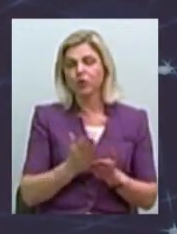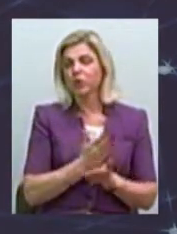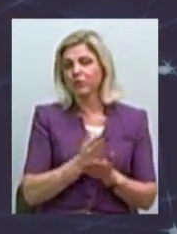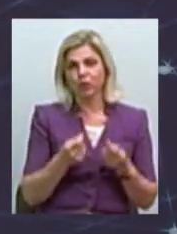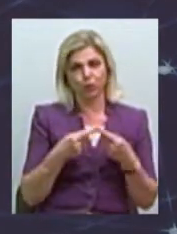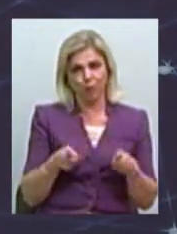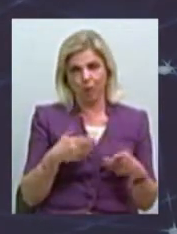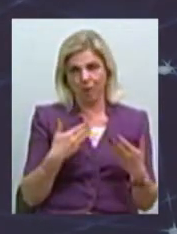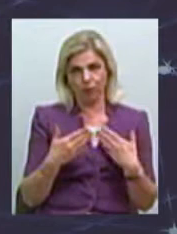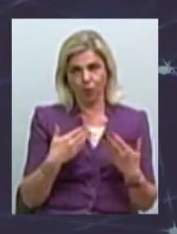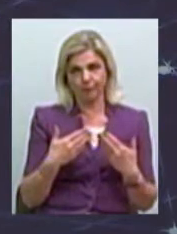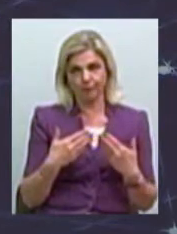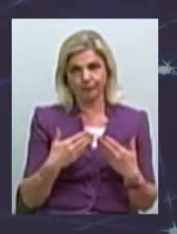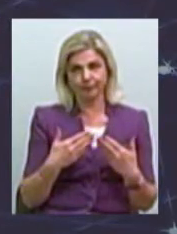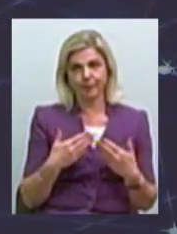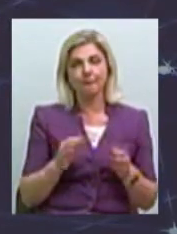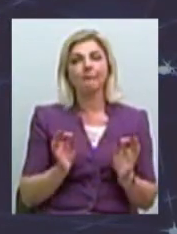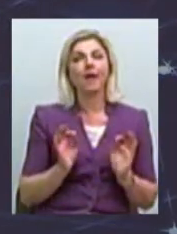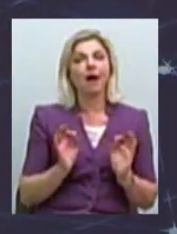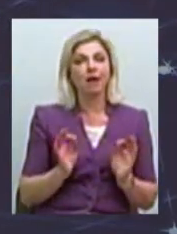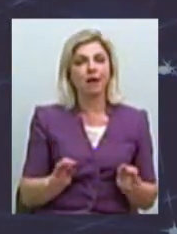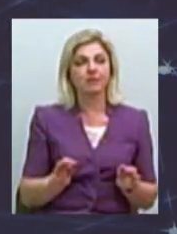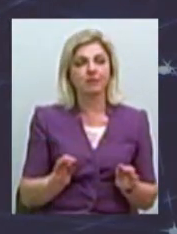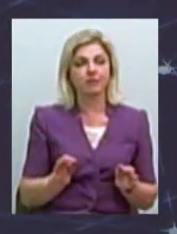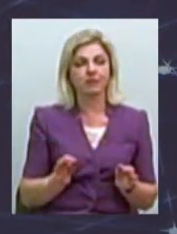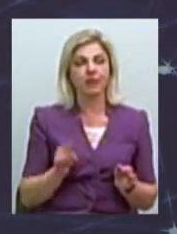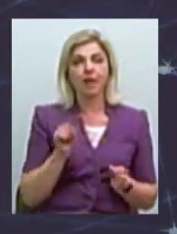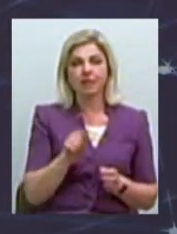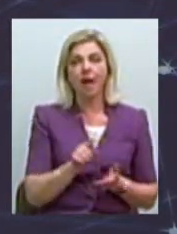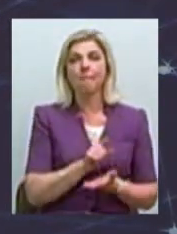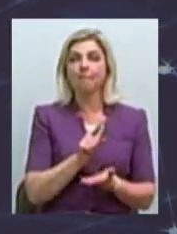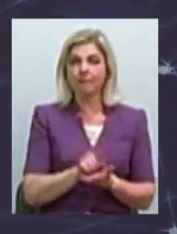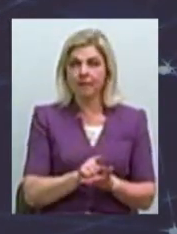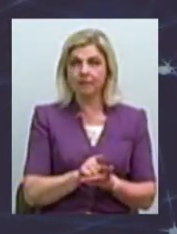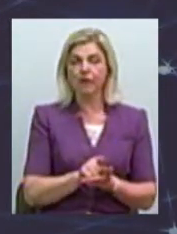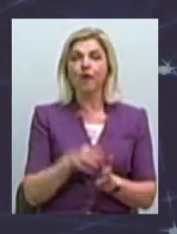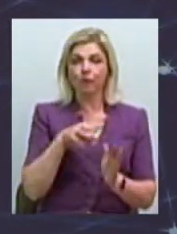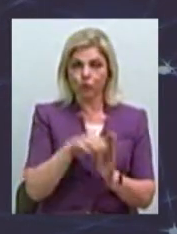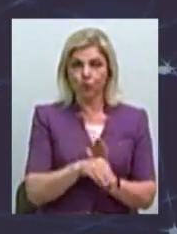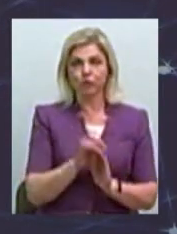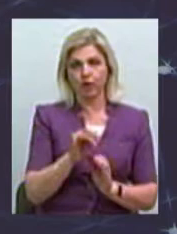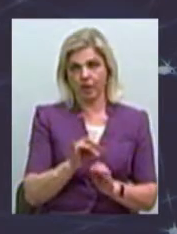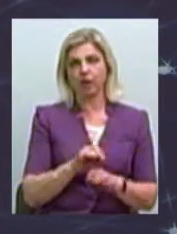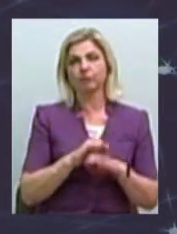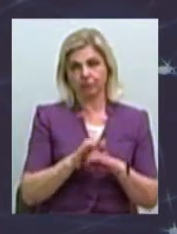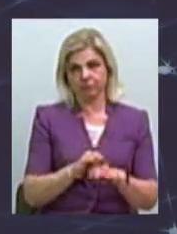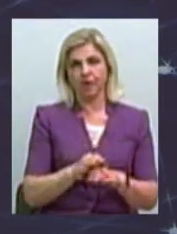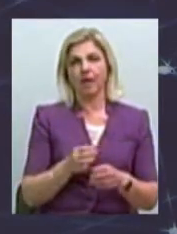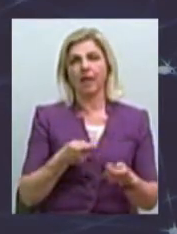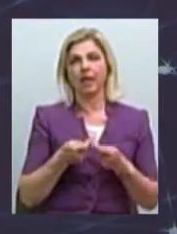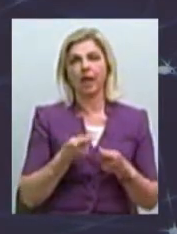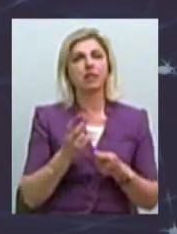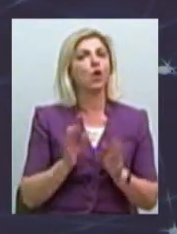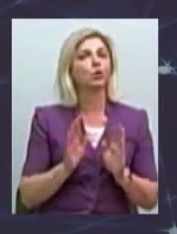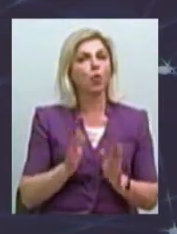другой подход, и это как раз та миссия, которая в том числе и несет гид. Это не только развлекательная